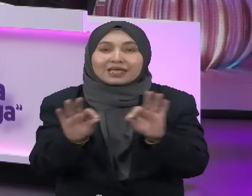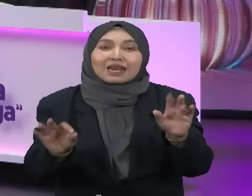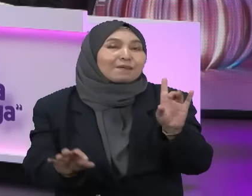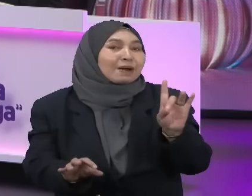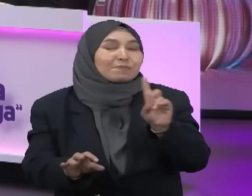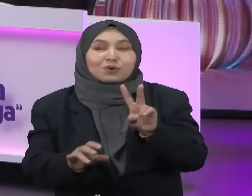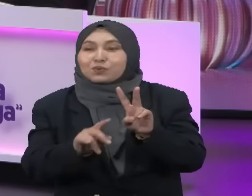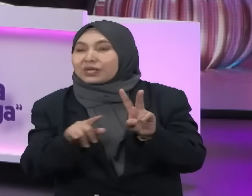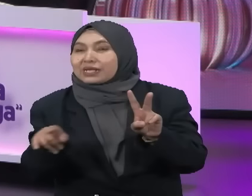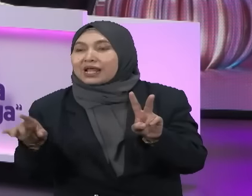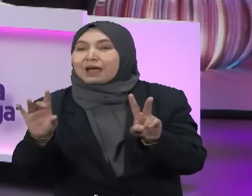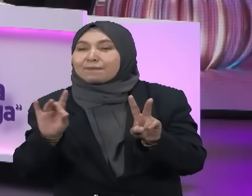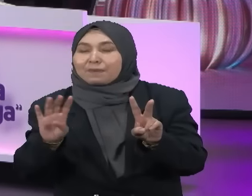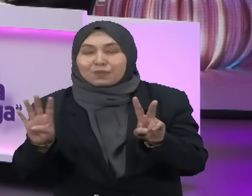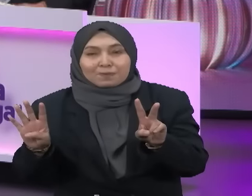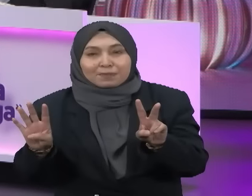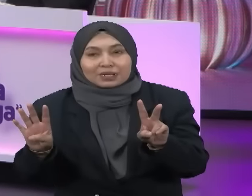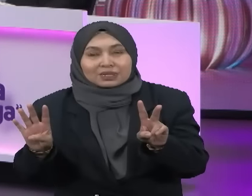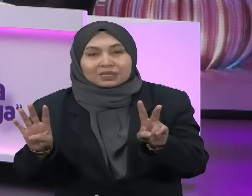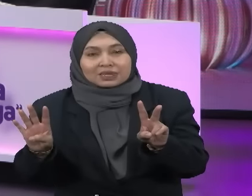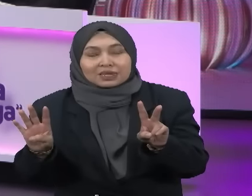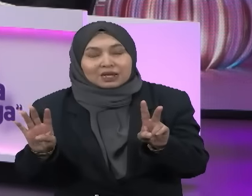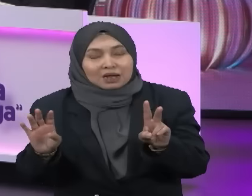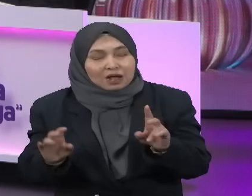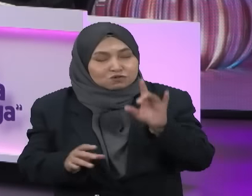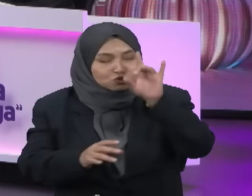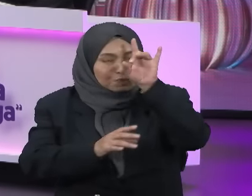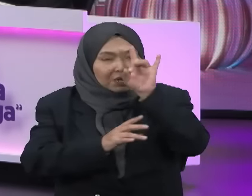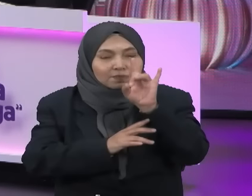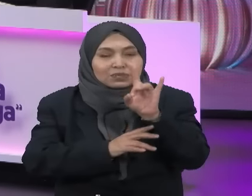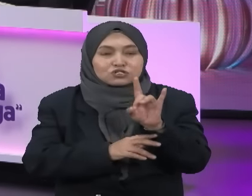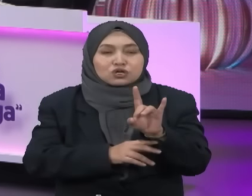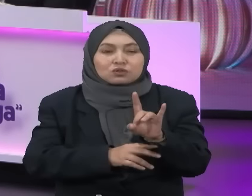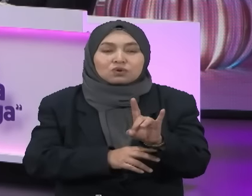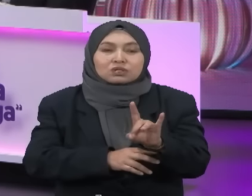hingga 84, eh. أعوذ بالله من الشيطان الرجيم